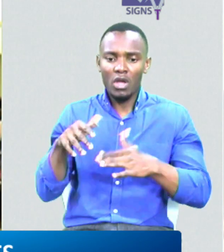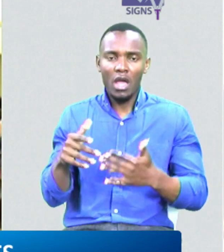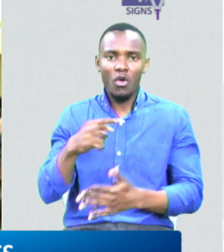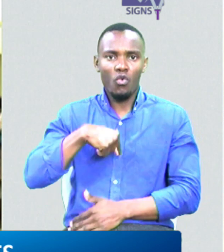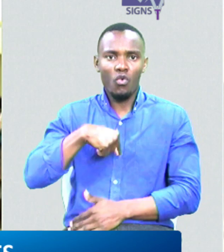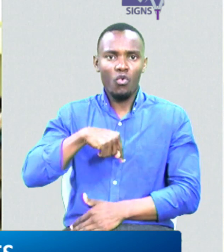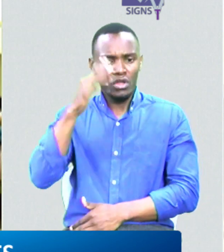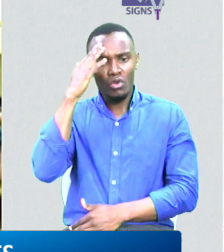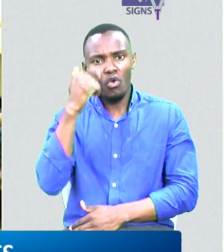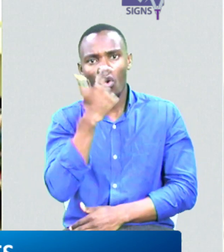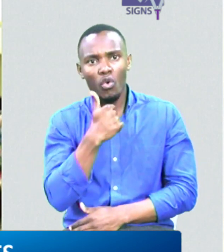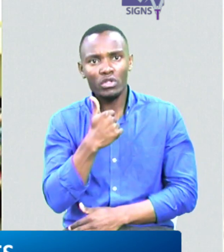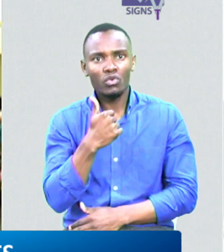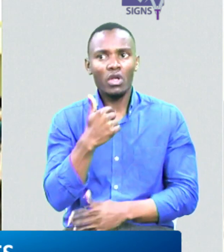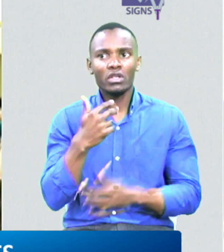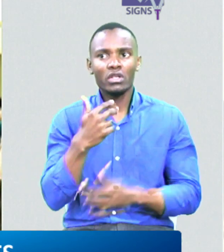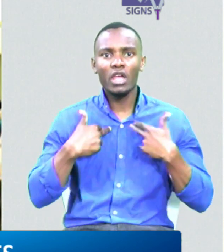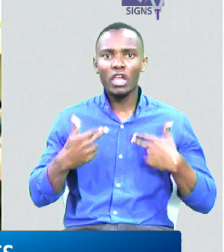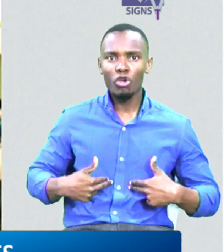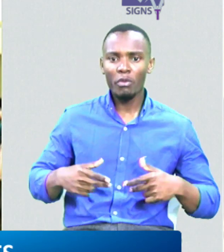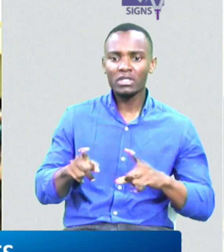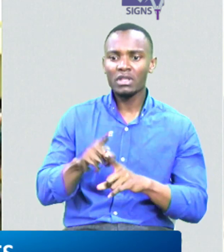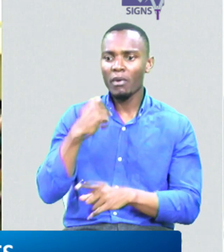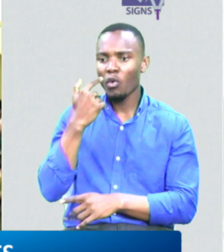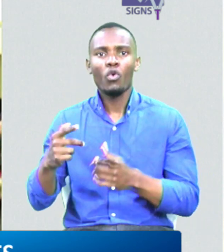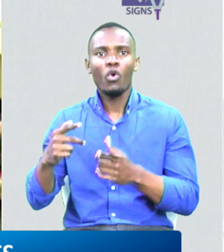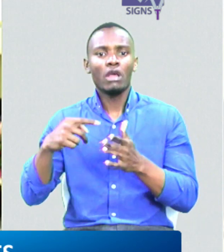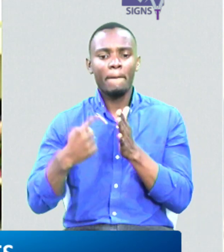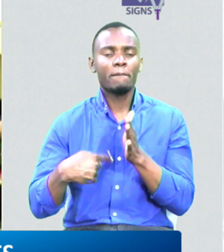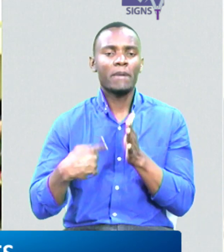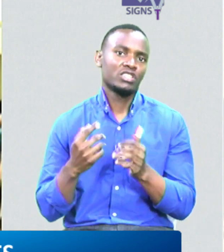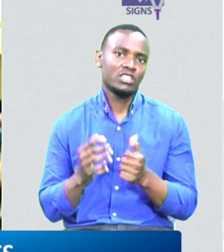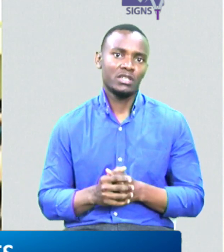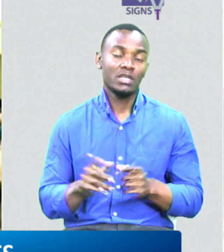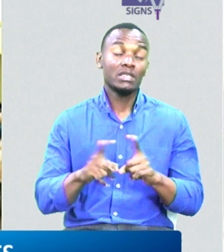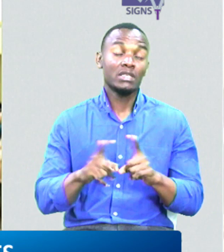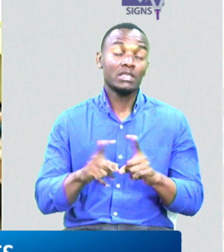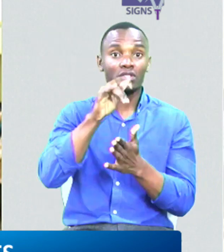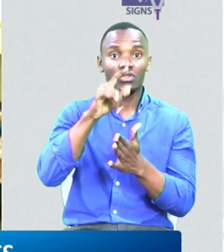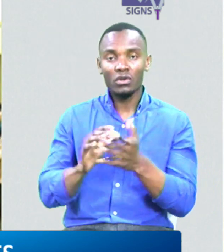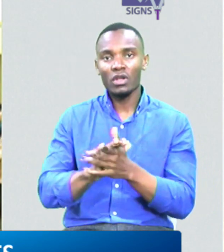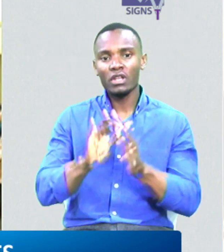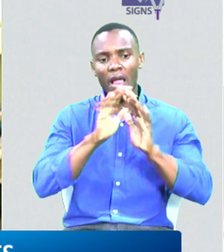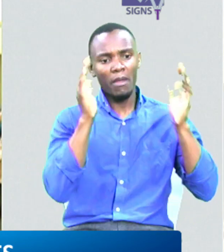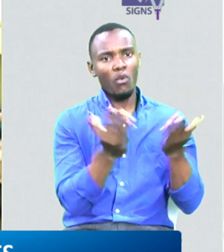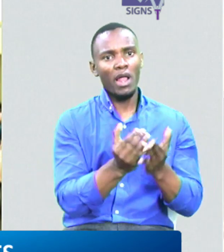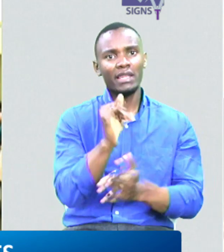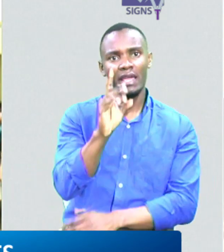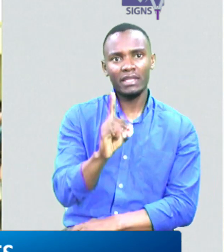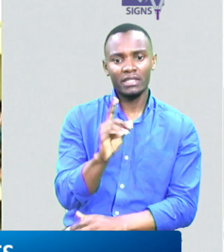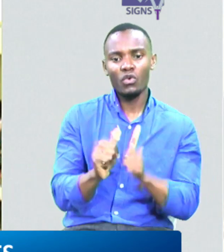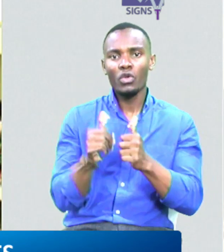hii sijui, lakini nakuja anatafuta tu ruhusa ya namna nini, natafuta pesa. Uliambiwa ni pesa